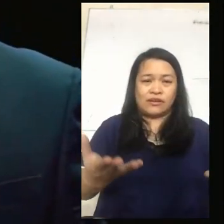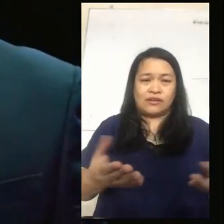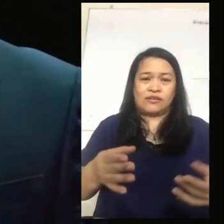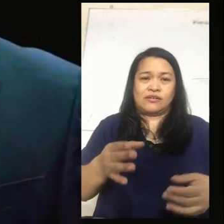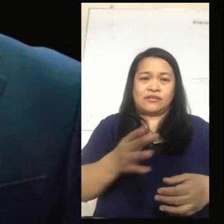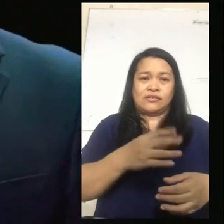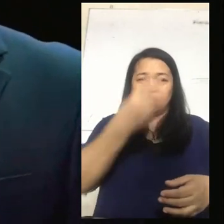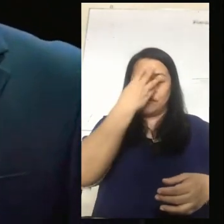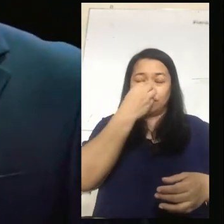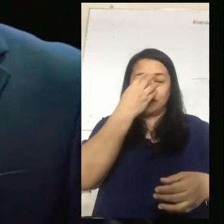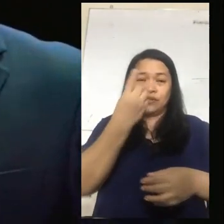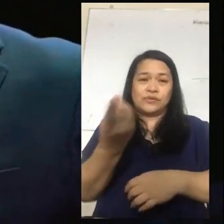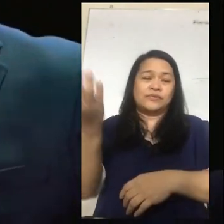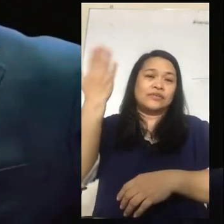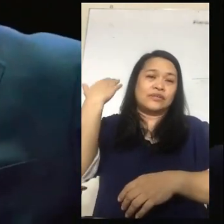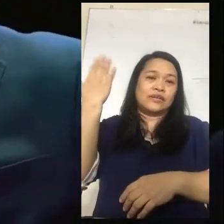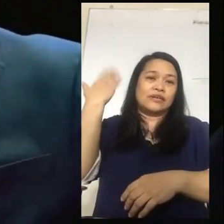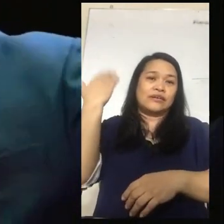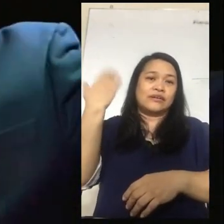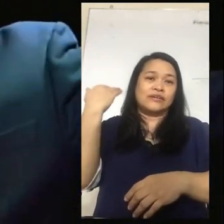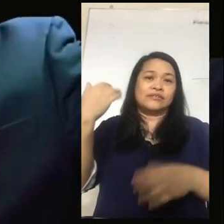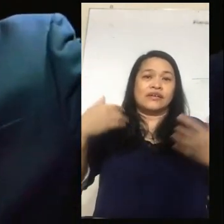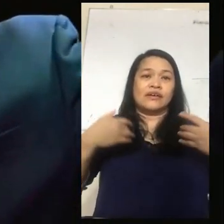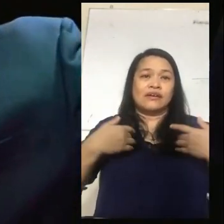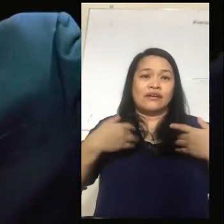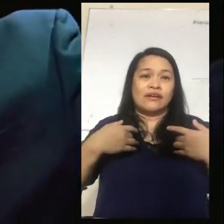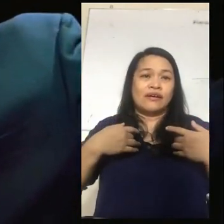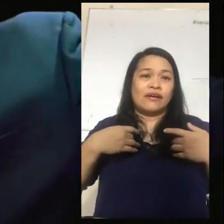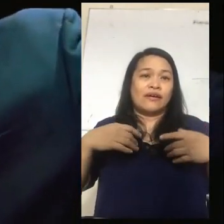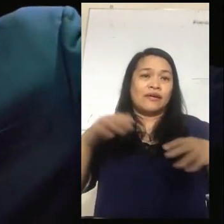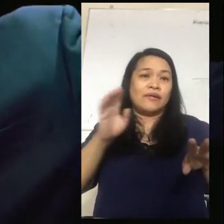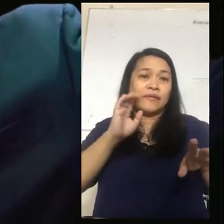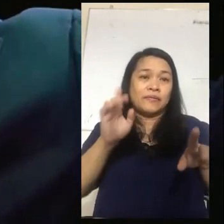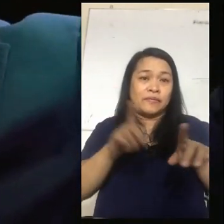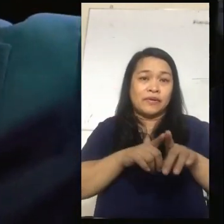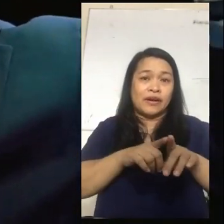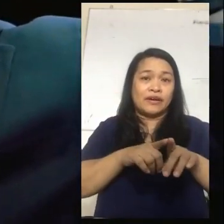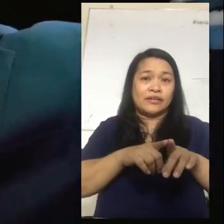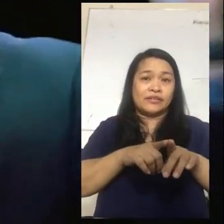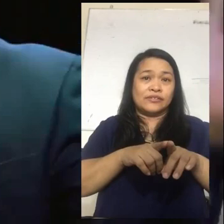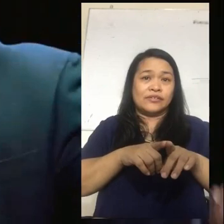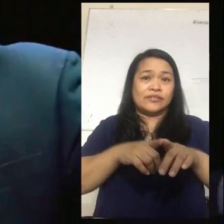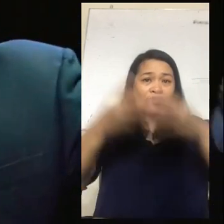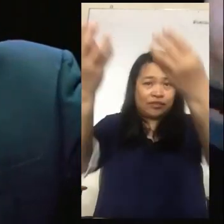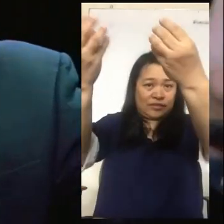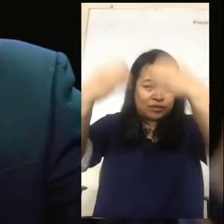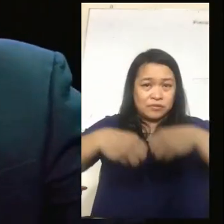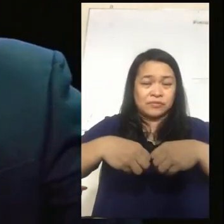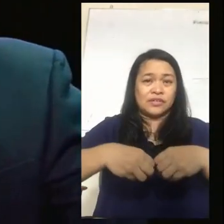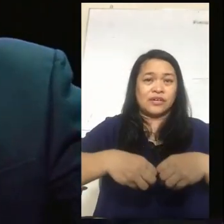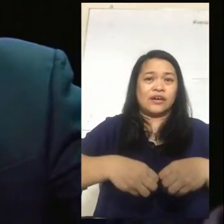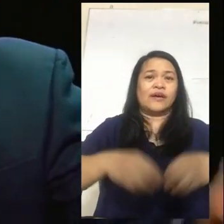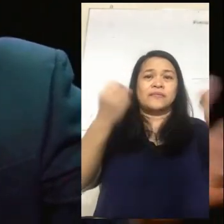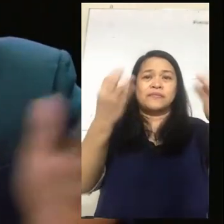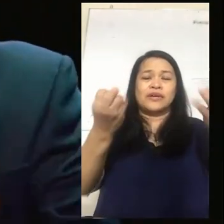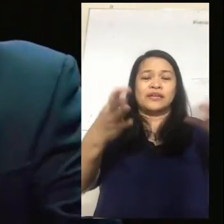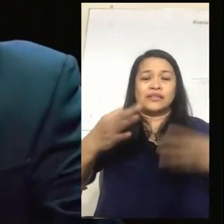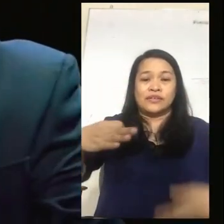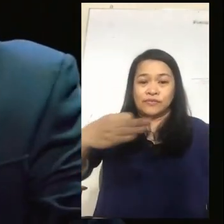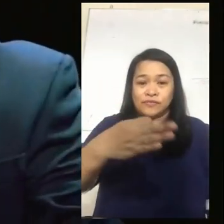a few days ago, meron namang kapatid tayo na nagbigay ng mahigit sa dosenang banyera ng